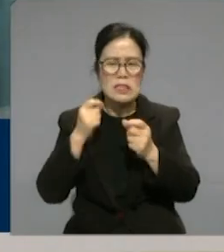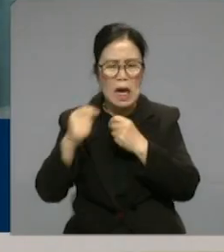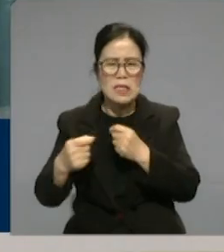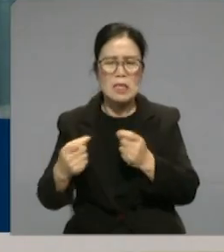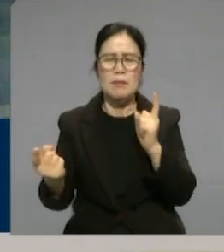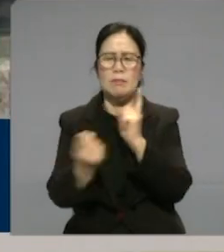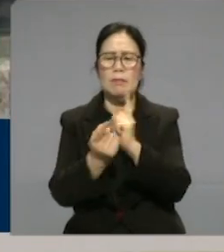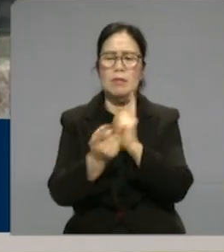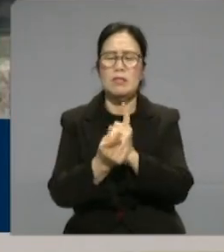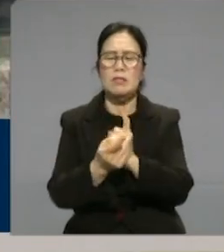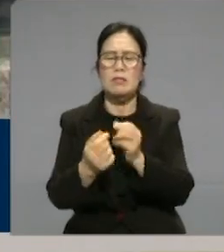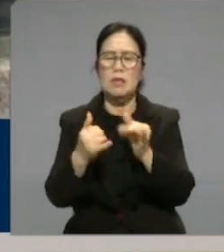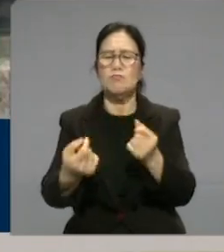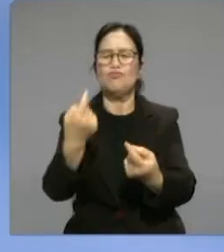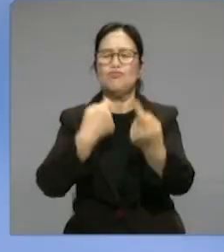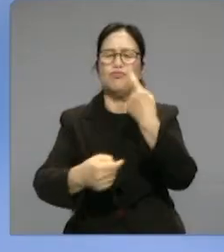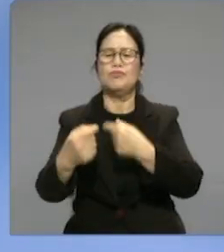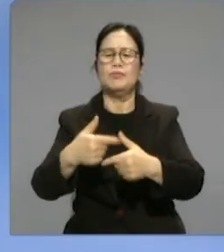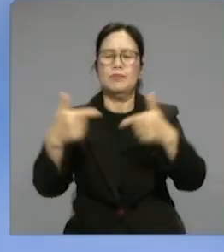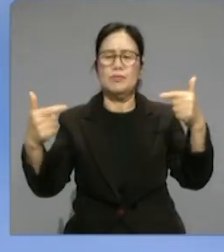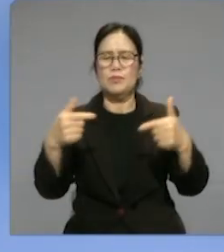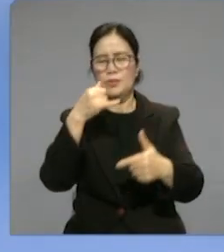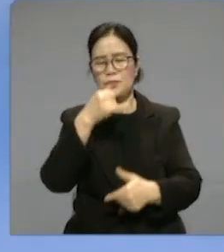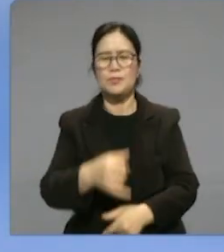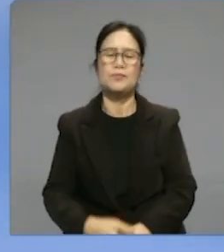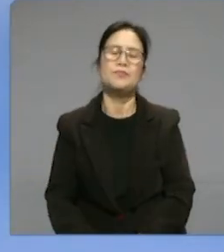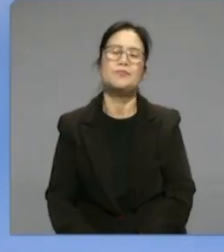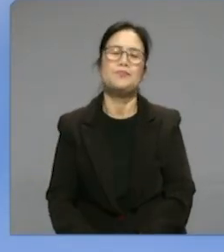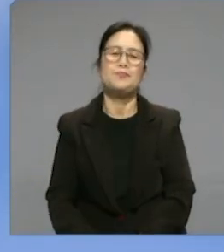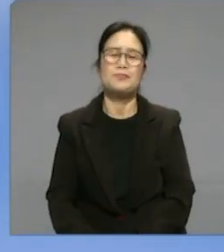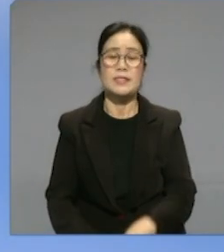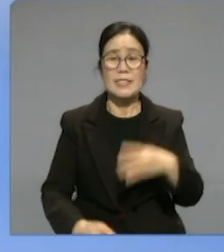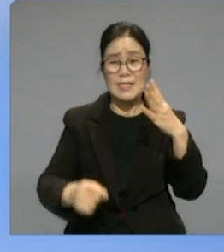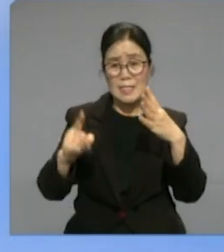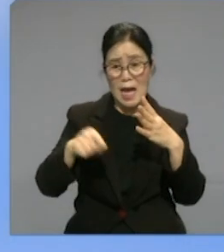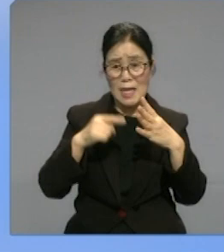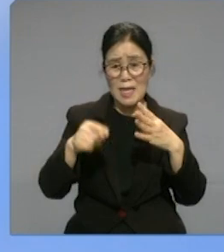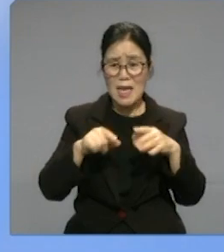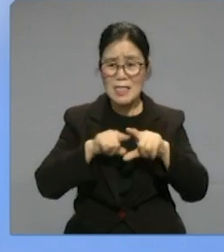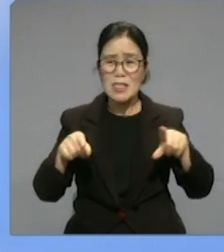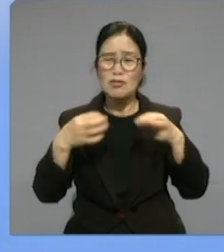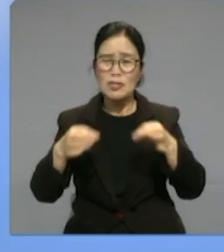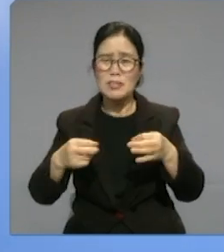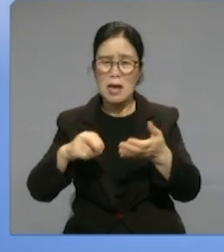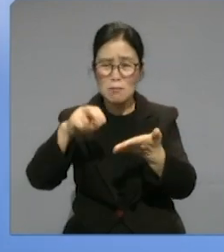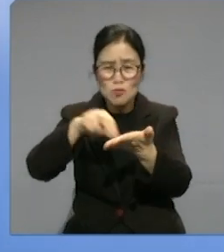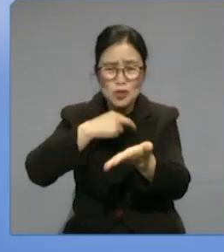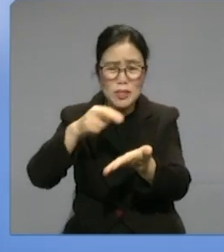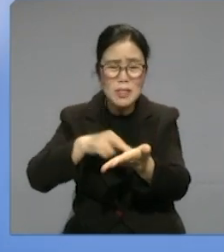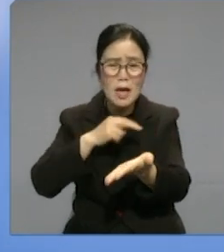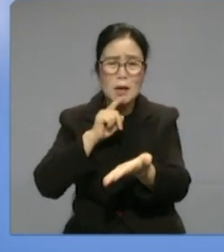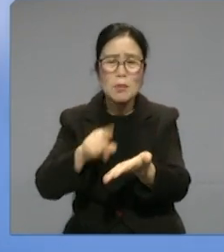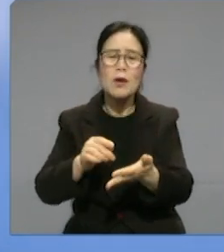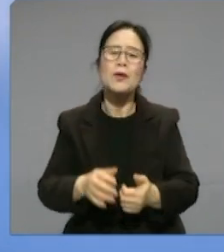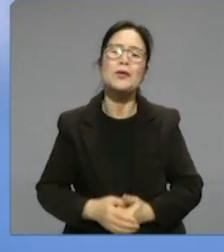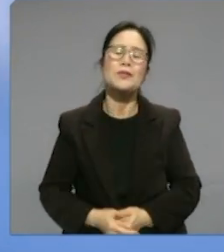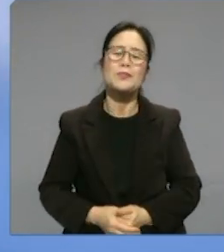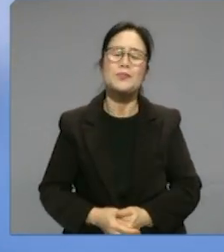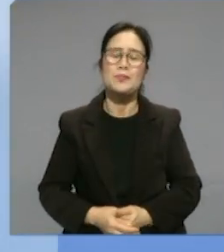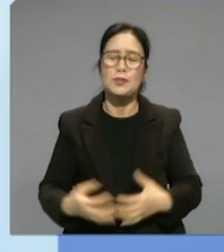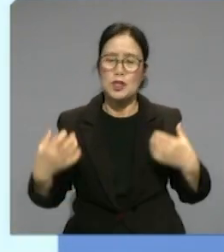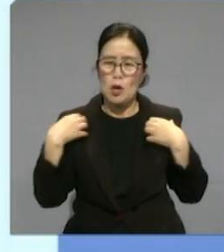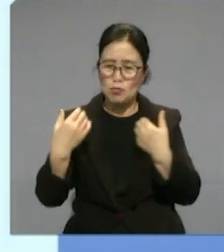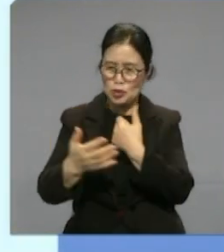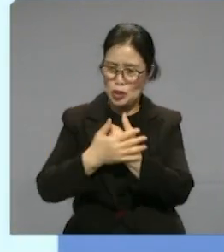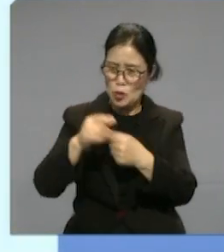신송희 기자입니다 4대 시중 은행이라면 날아온 한통의 문자 정부